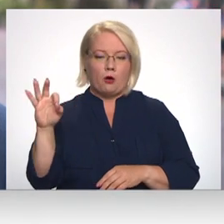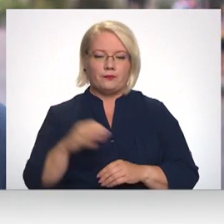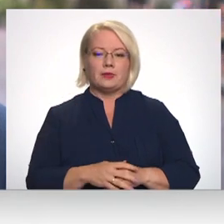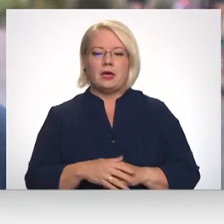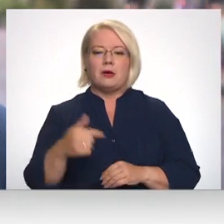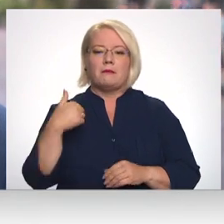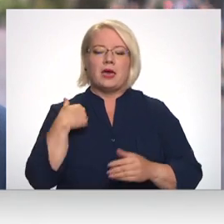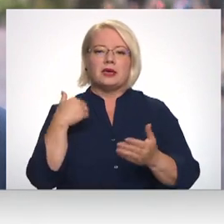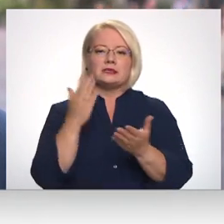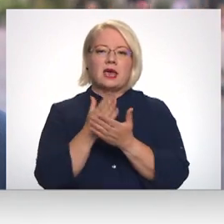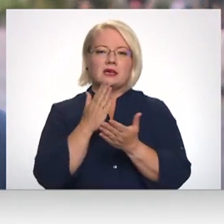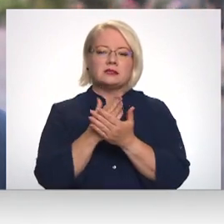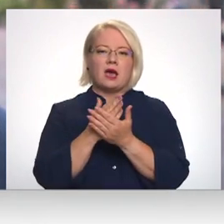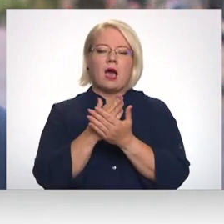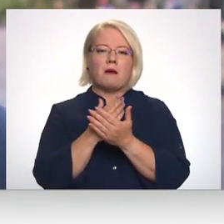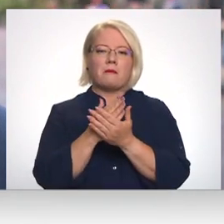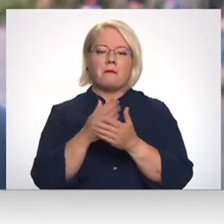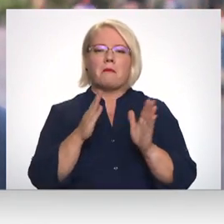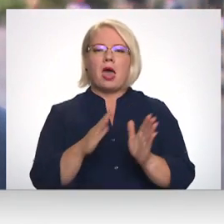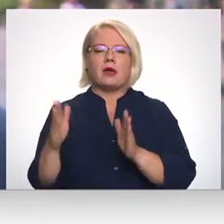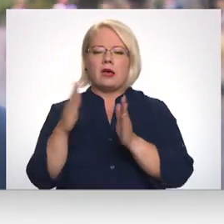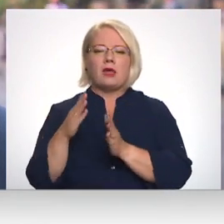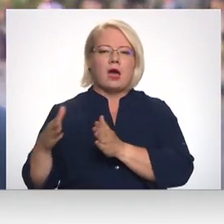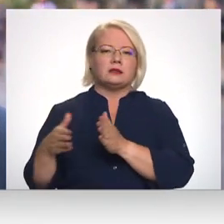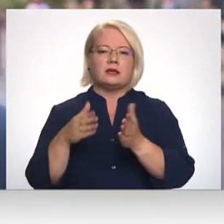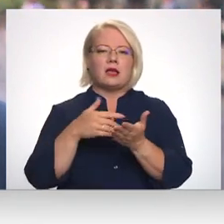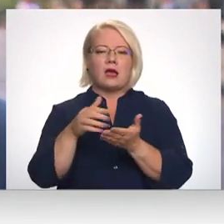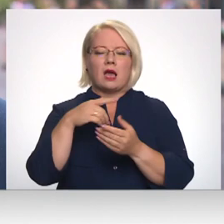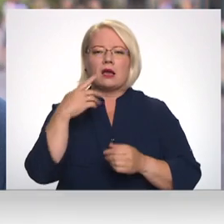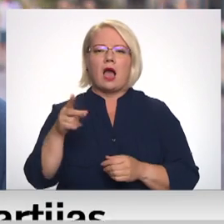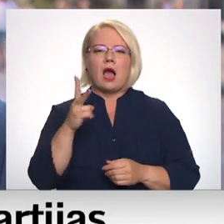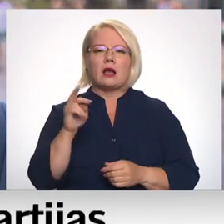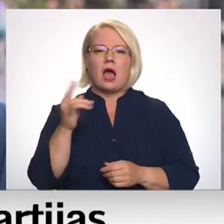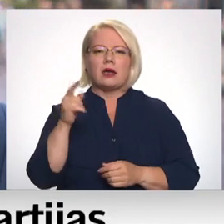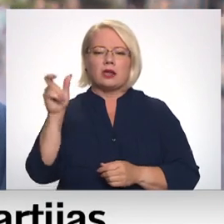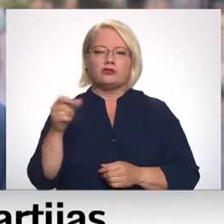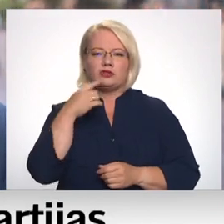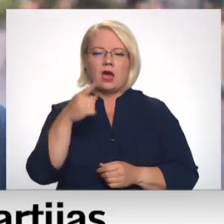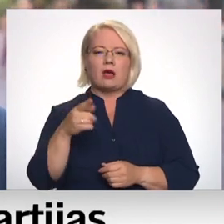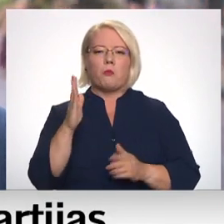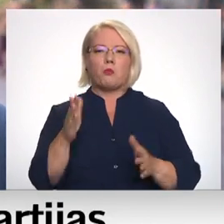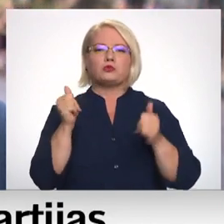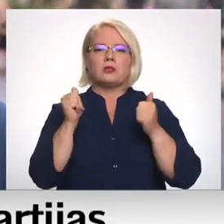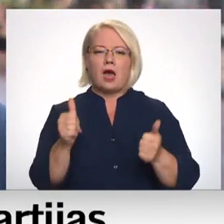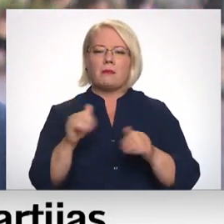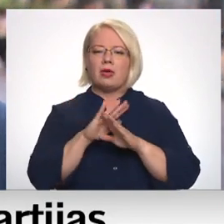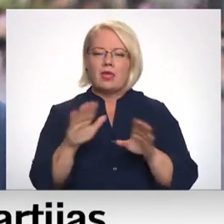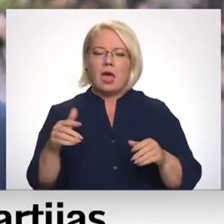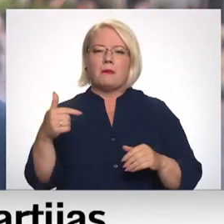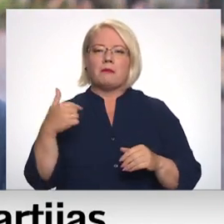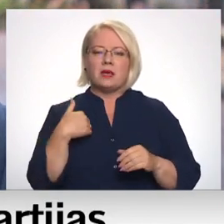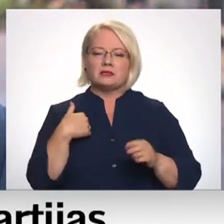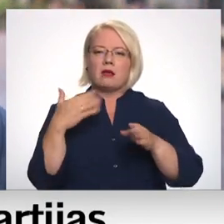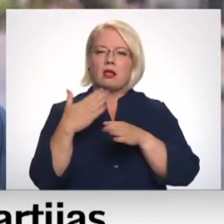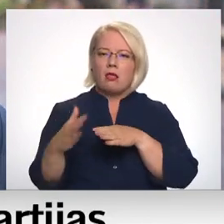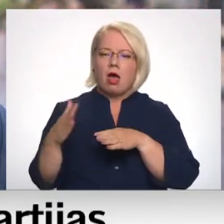gājēji. Nevarētu teikt, ka kariņš, ka draugi būs labi, bet ar tādu lēnu garu